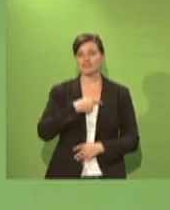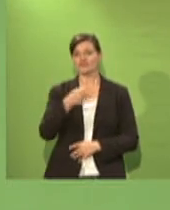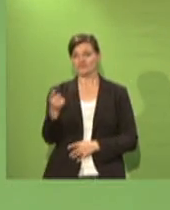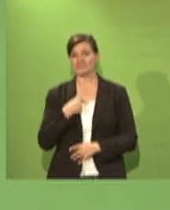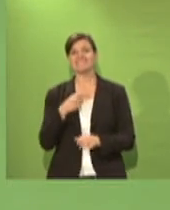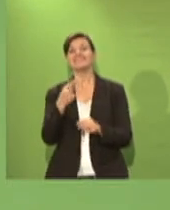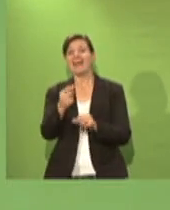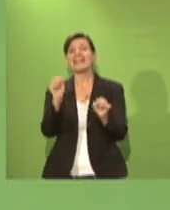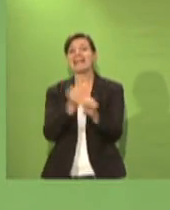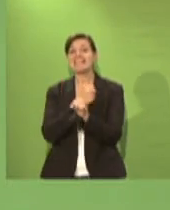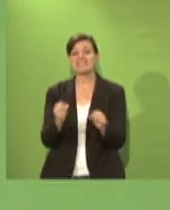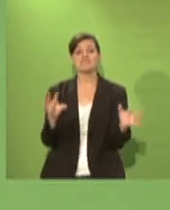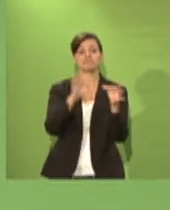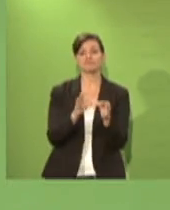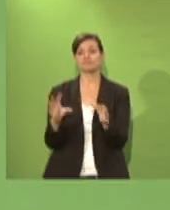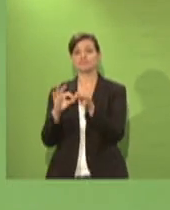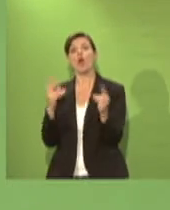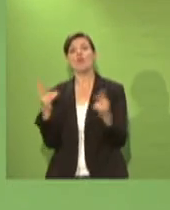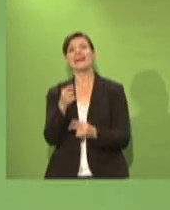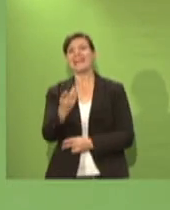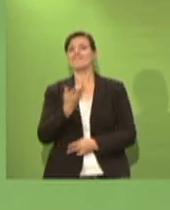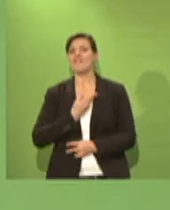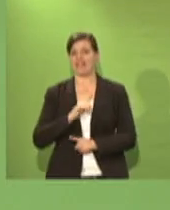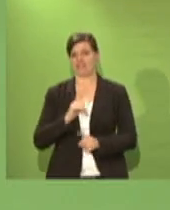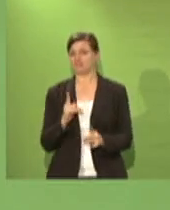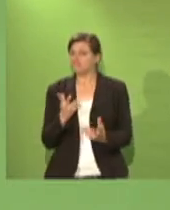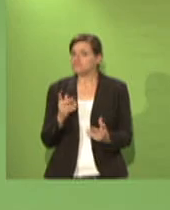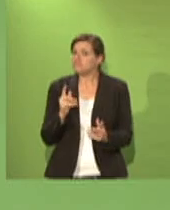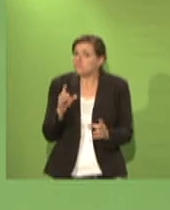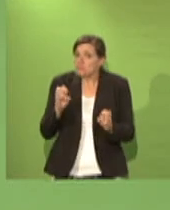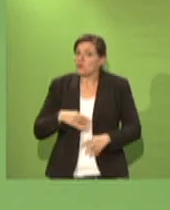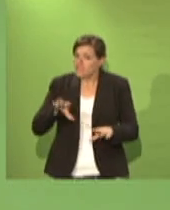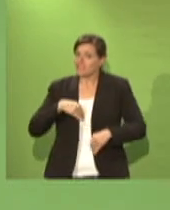zuordnen können oder es auch nicht wollen. Und das ist auch okay.